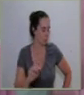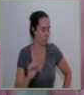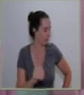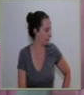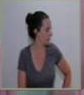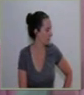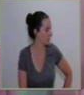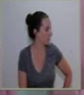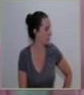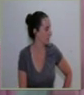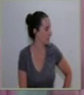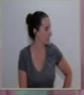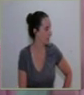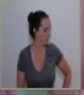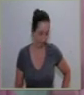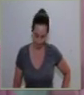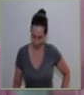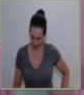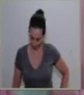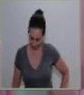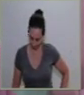תמיד הוא ככה, הוא אוהב את זה.